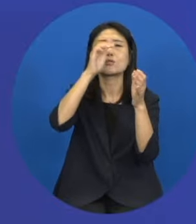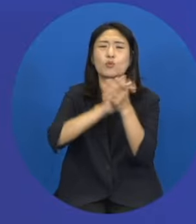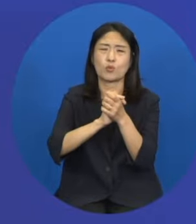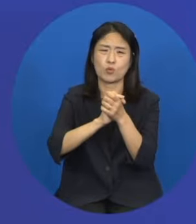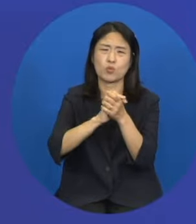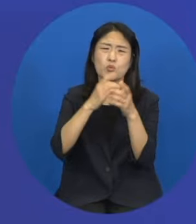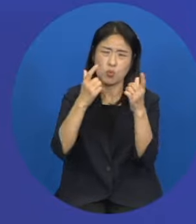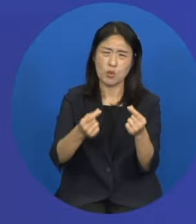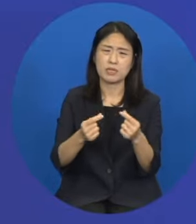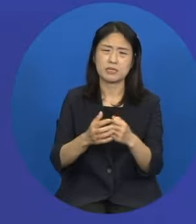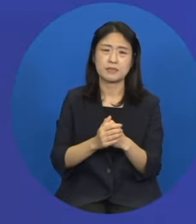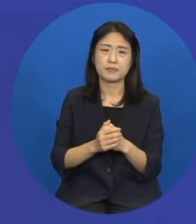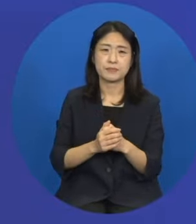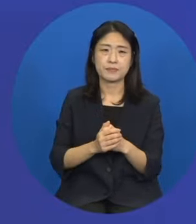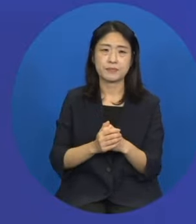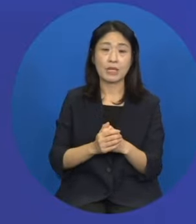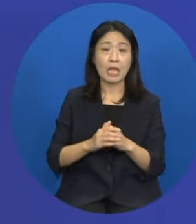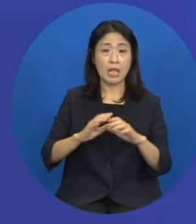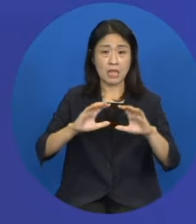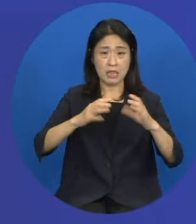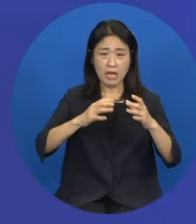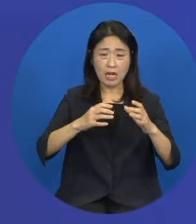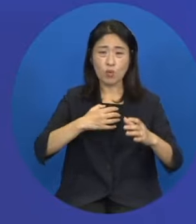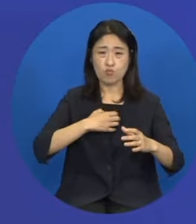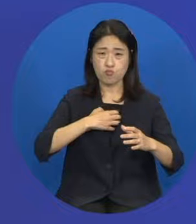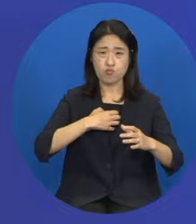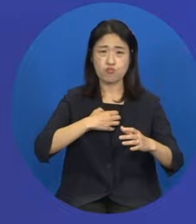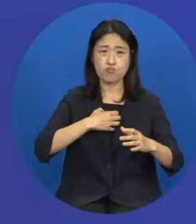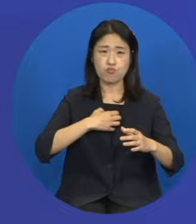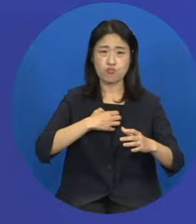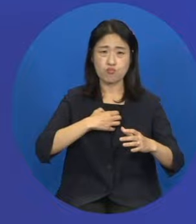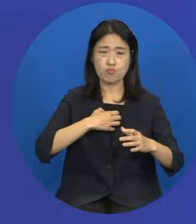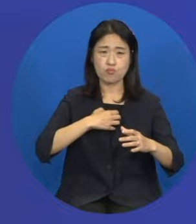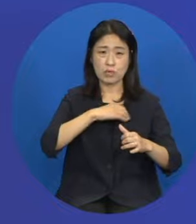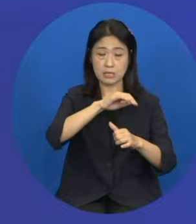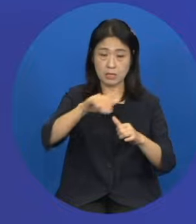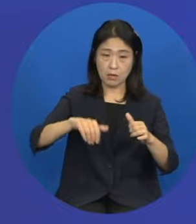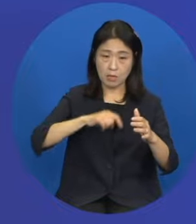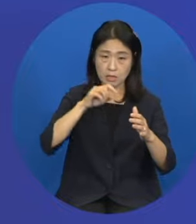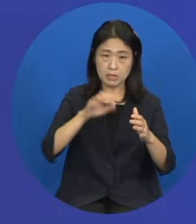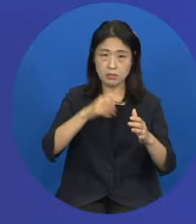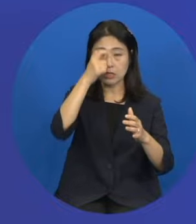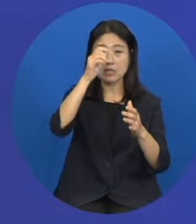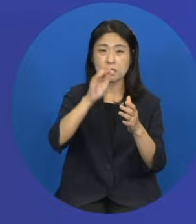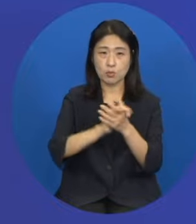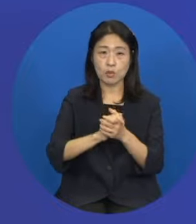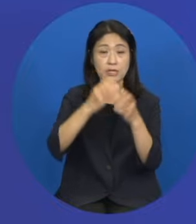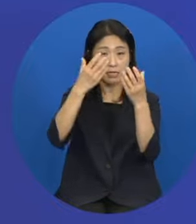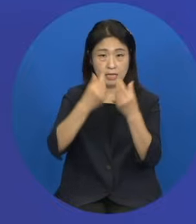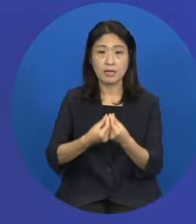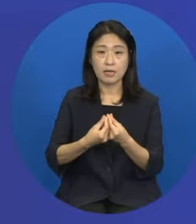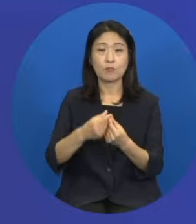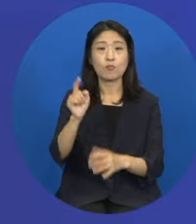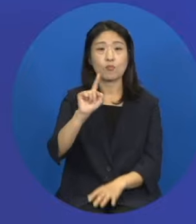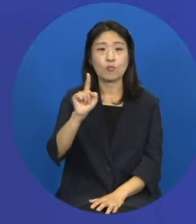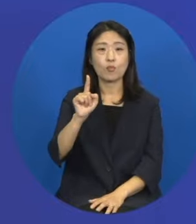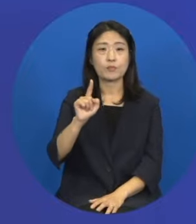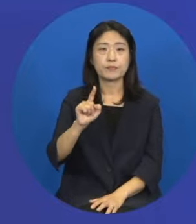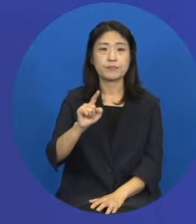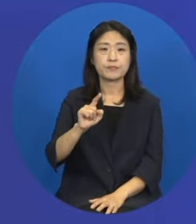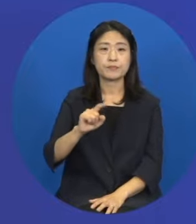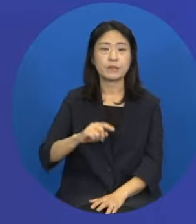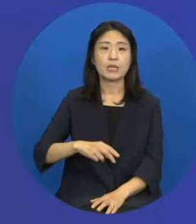나라의 영적 위기 앞에서 기도했던 또 다른 좋은 일을 하나 더 꼽겠습니다. 여러분 잘 아시는 내용이에요. 열왕기상 19장에